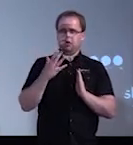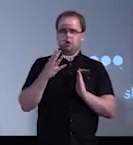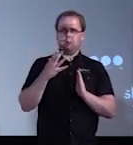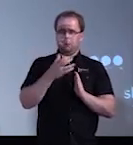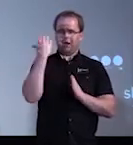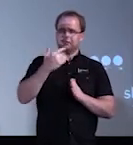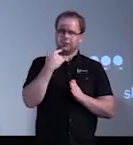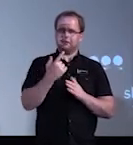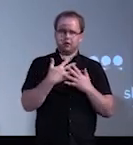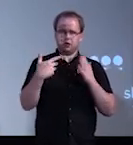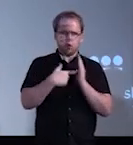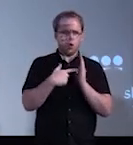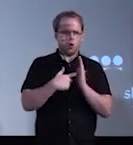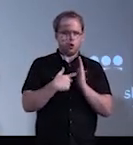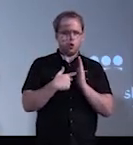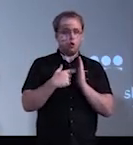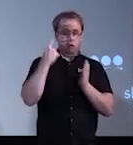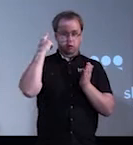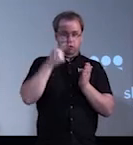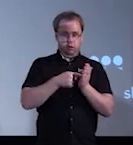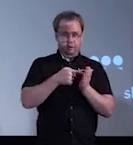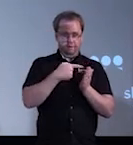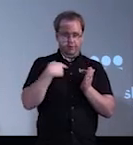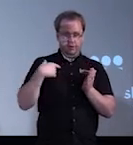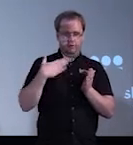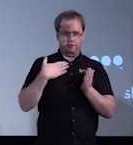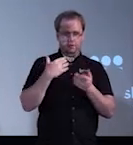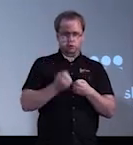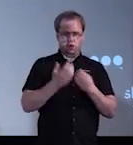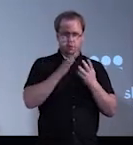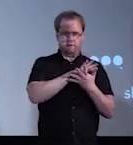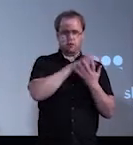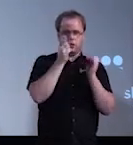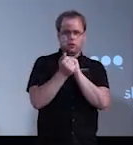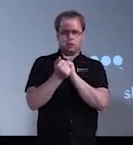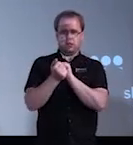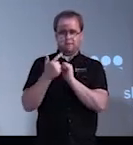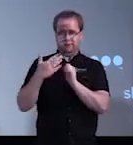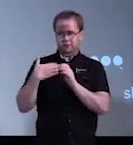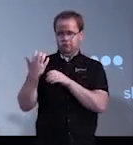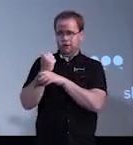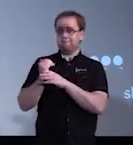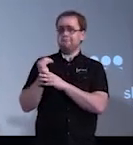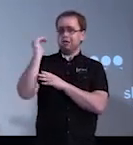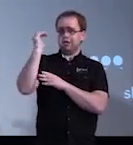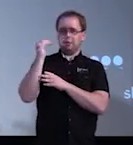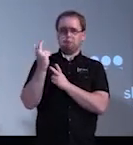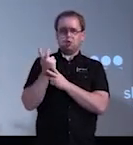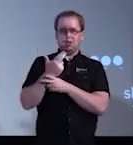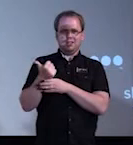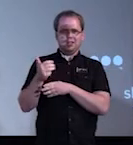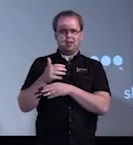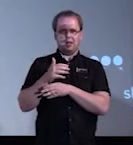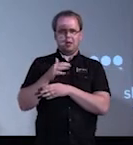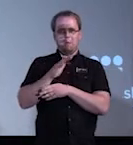och om igen. Alltså, för att vi vill skapa förändring, för att vi vill något mer, betyder ju inte att vi kastar ut barnet